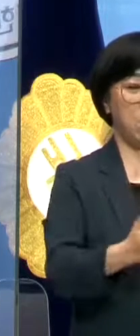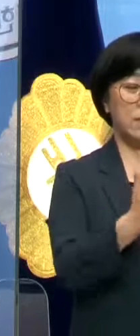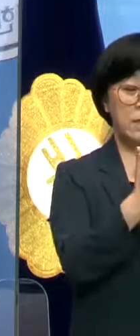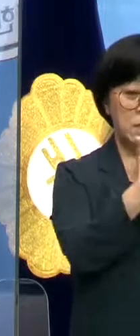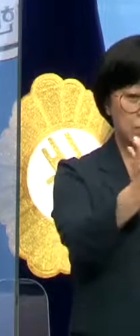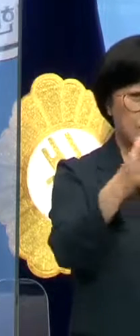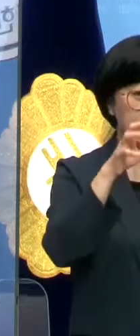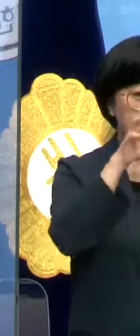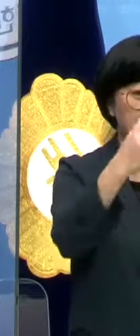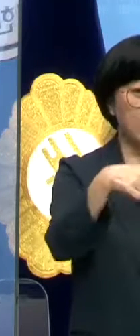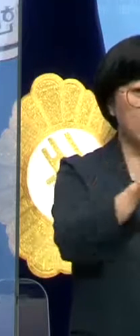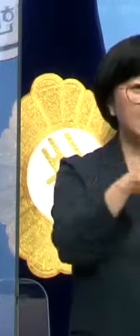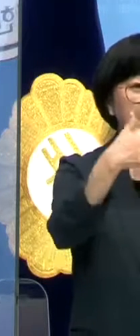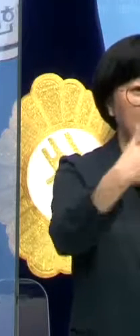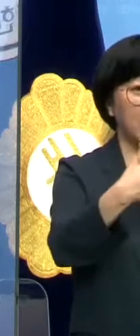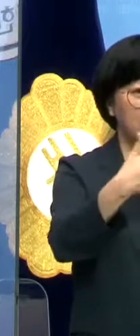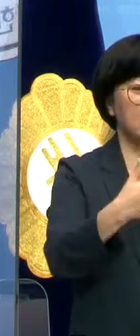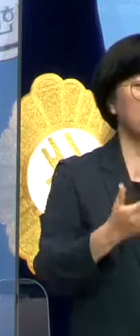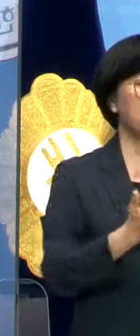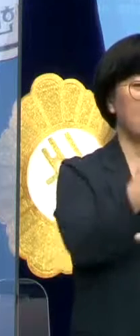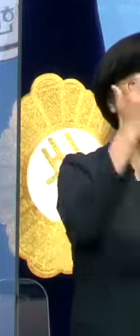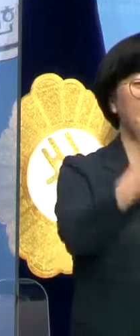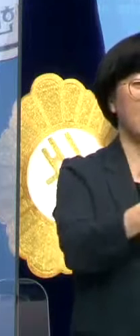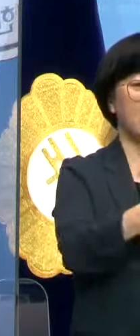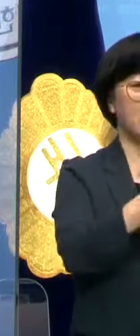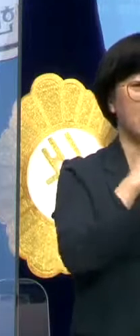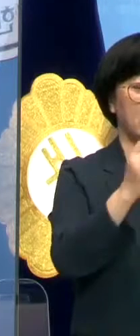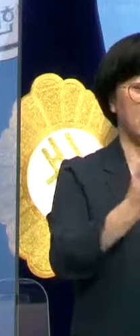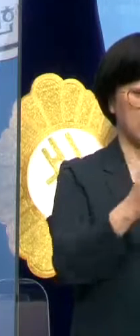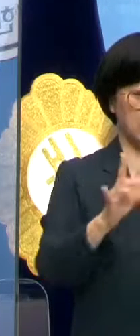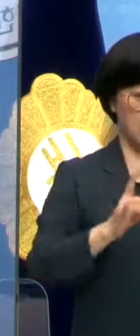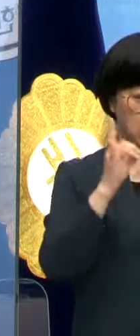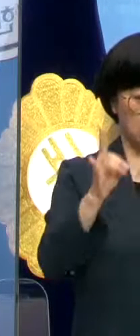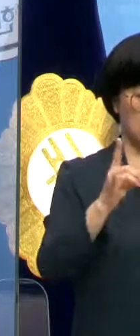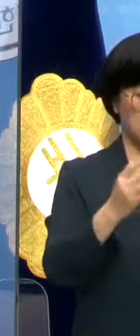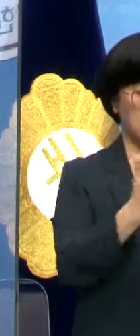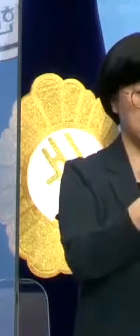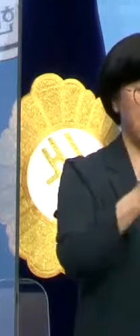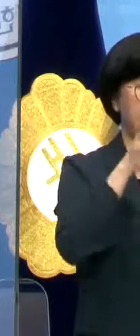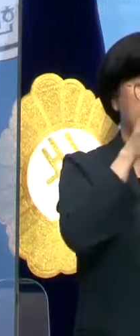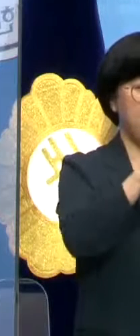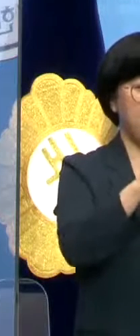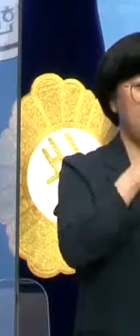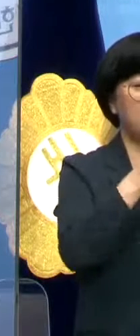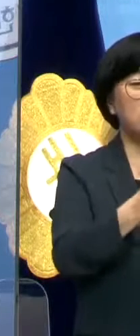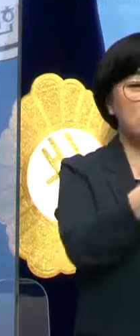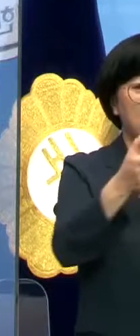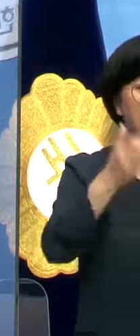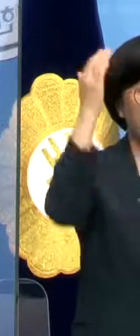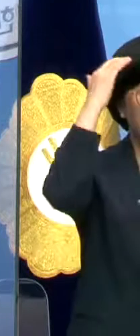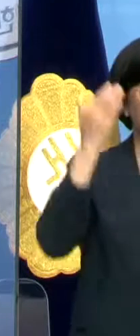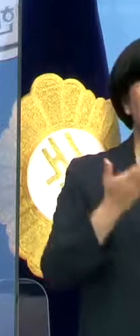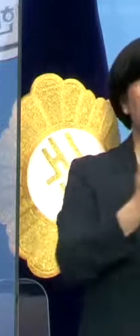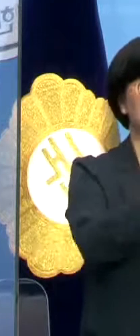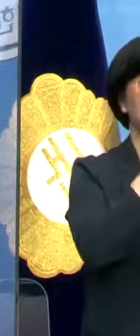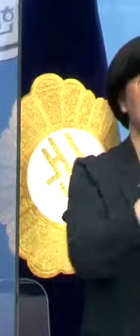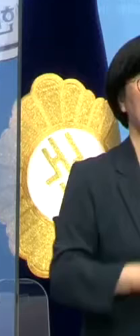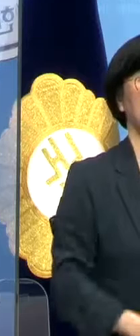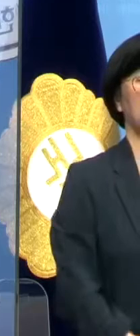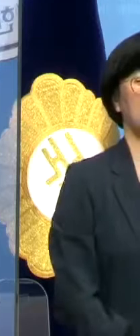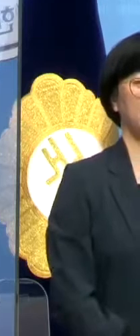적으로 즉각 중단해야 됩니다 이번에 태국에서 집회에 탄압에 사용된 물대포는 한국에서 수출된